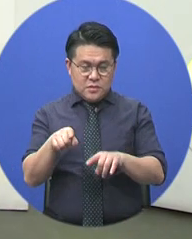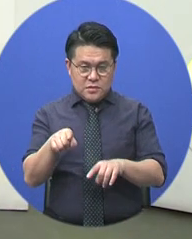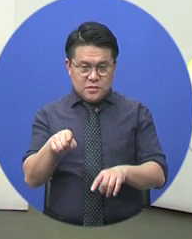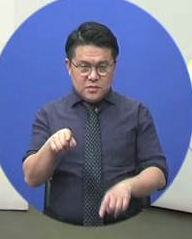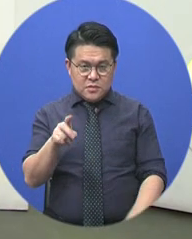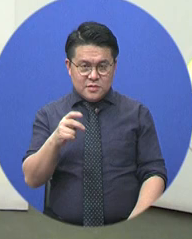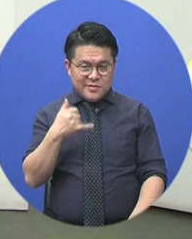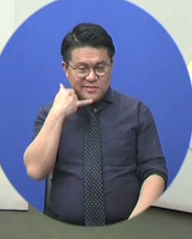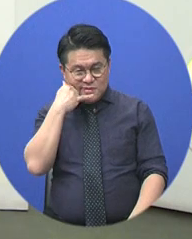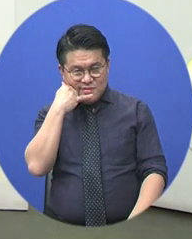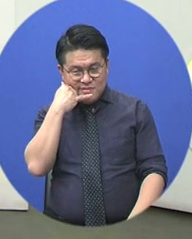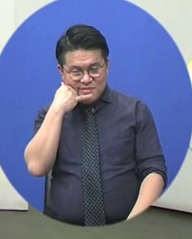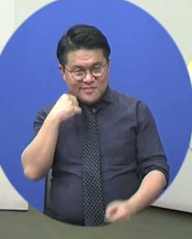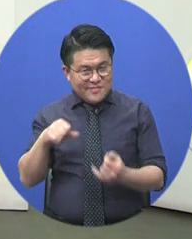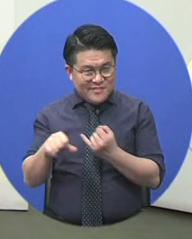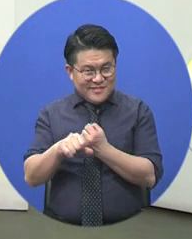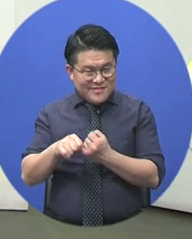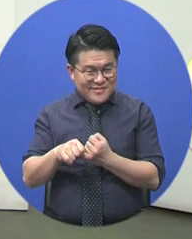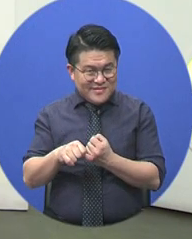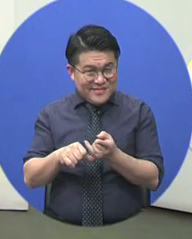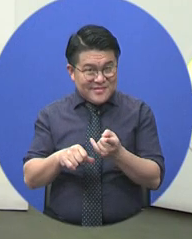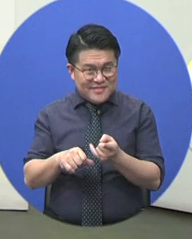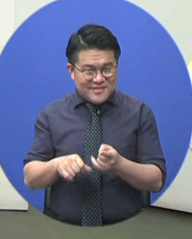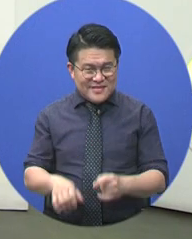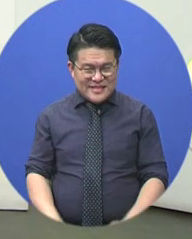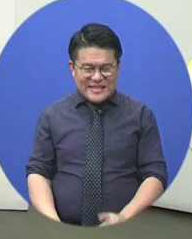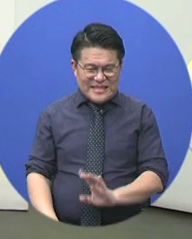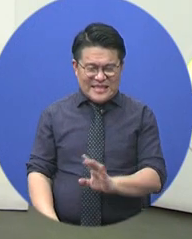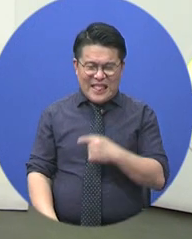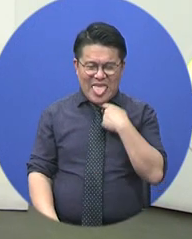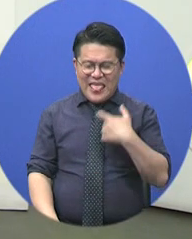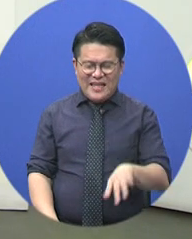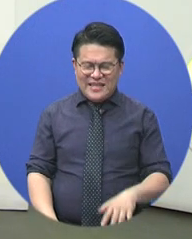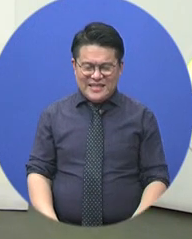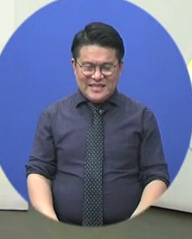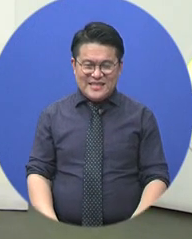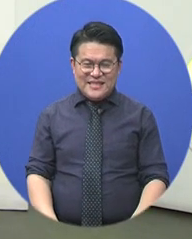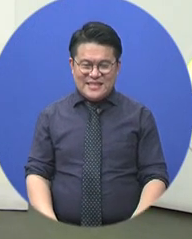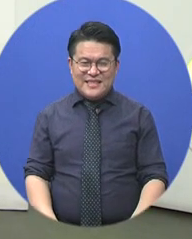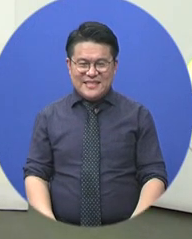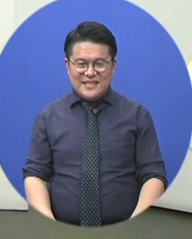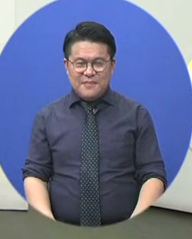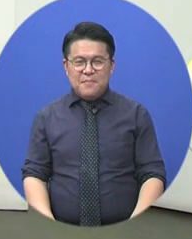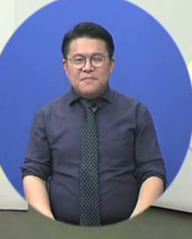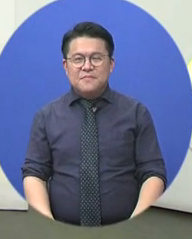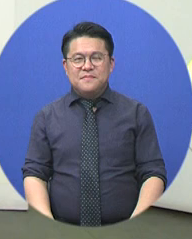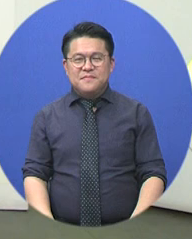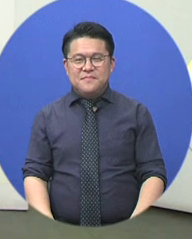이게 연애 좀 해보셨어요? 그런 건 안 해봤어요.